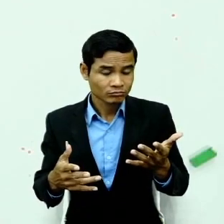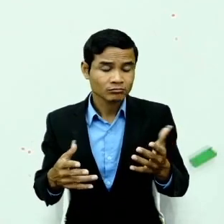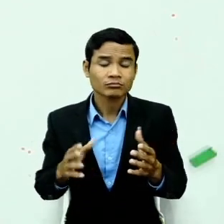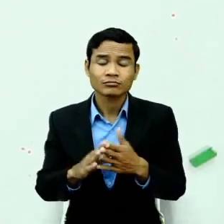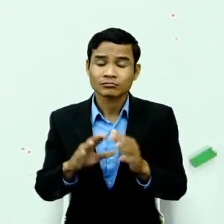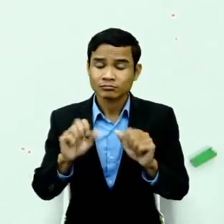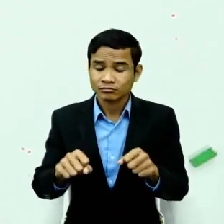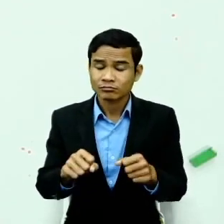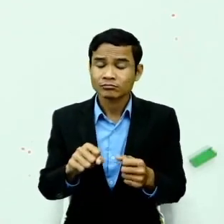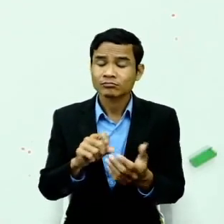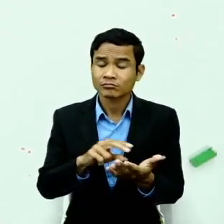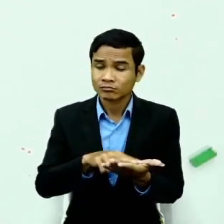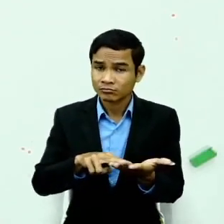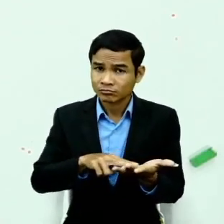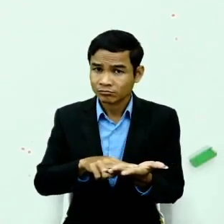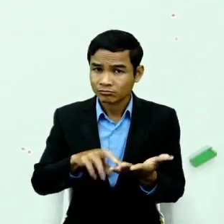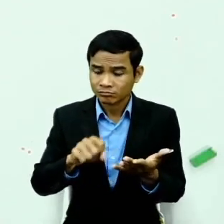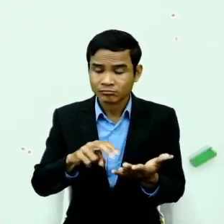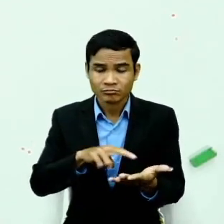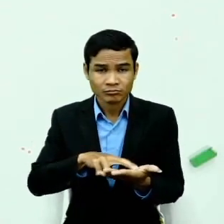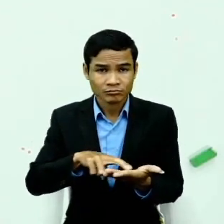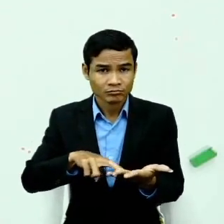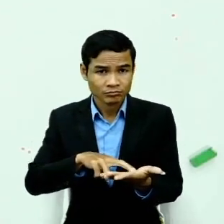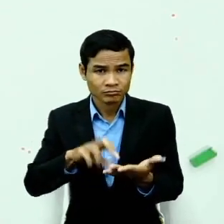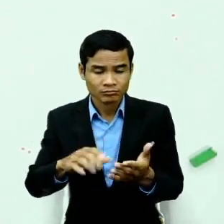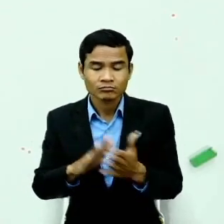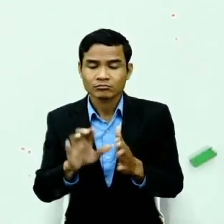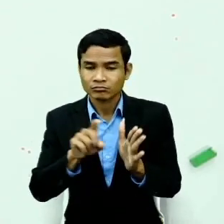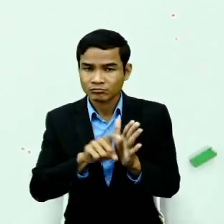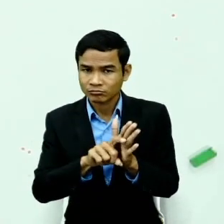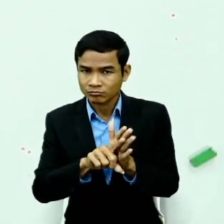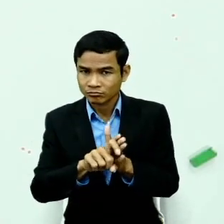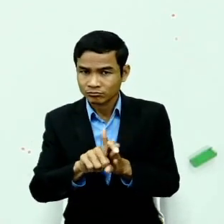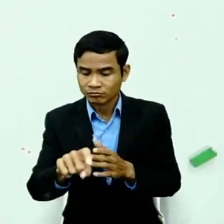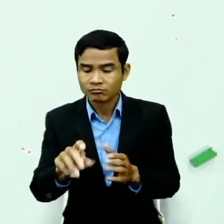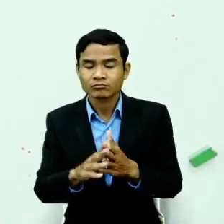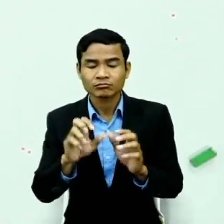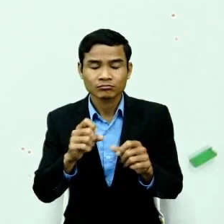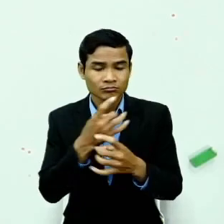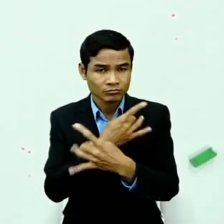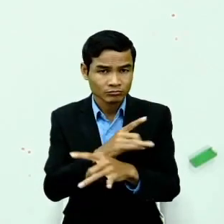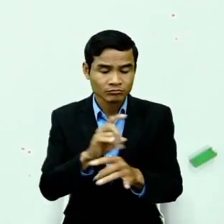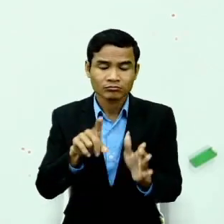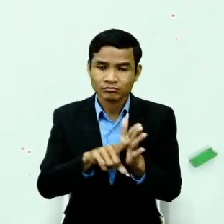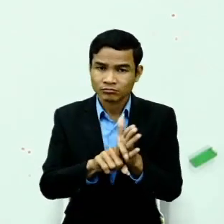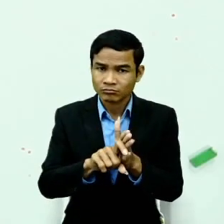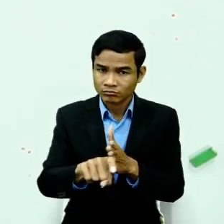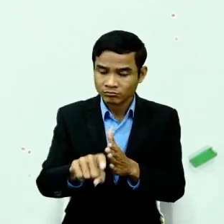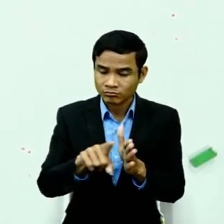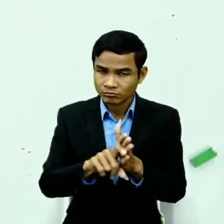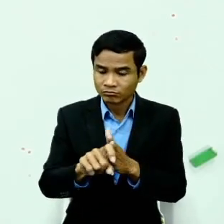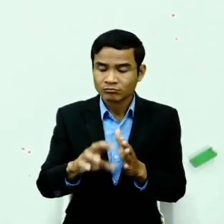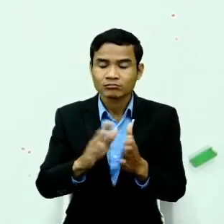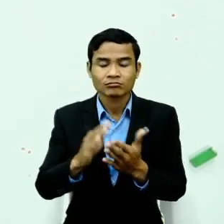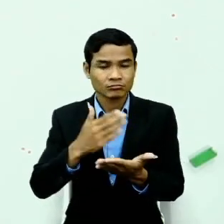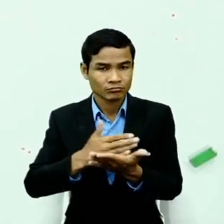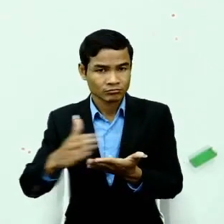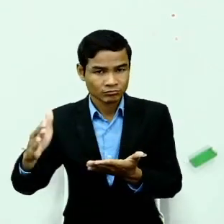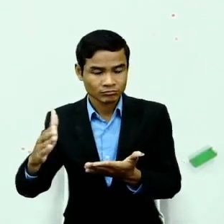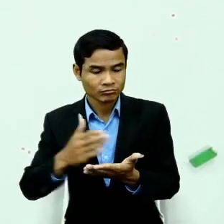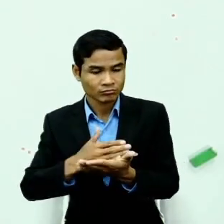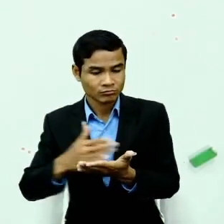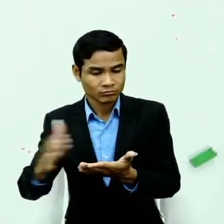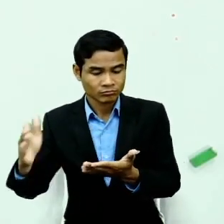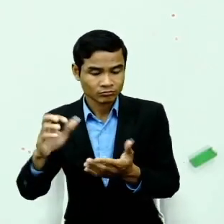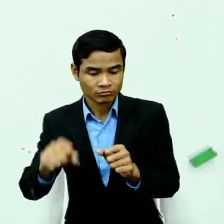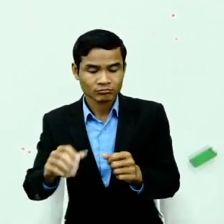chà cứ bánh thân nằm còn chặt đồng cơ pro trong ca đầm nắm chặt đồng cớ cứ việc xí đầm nam chặt được